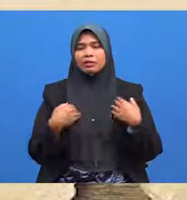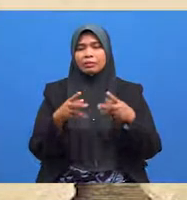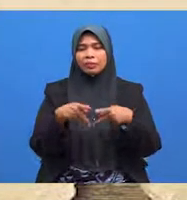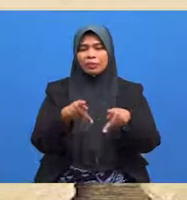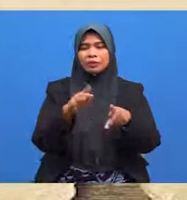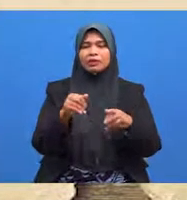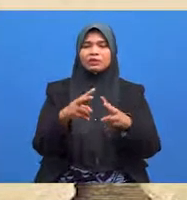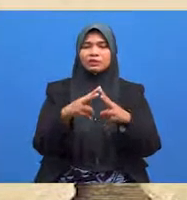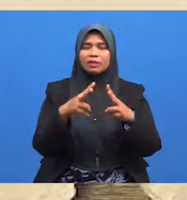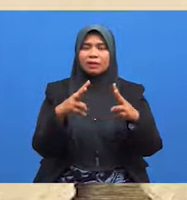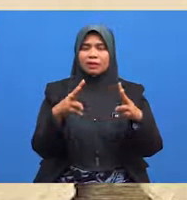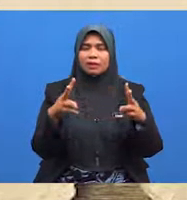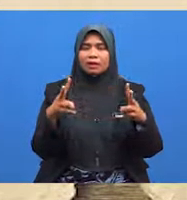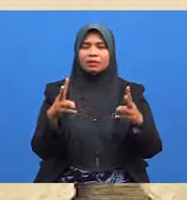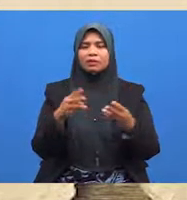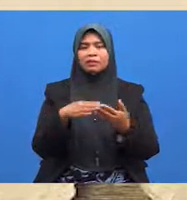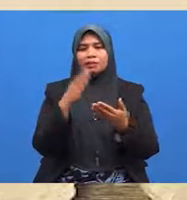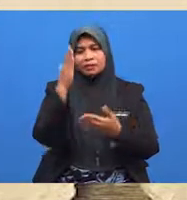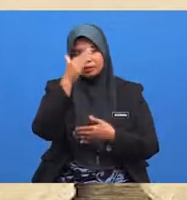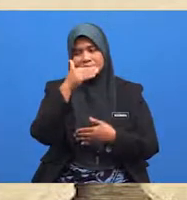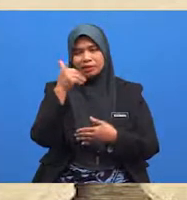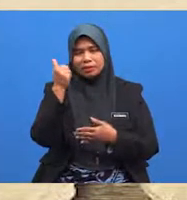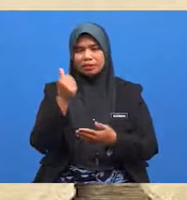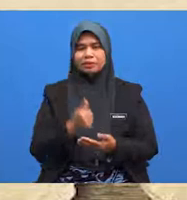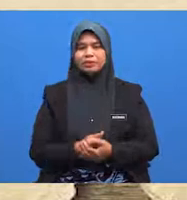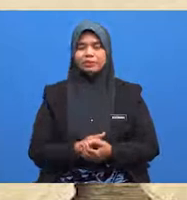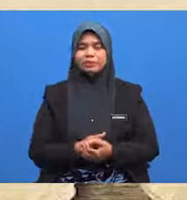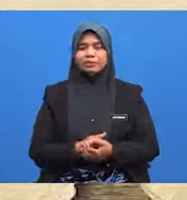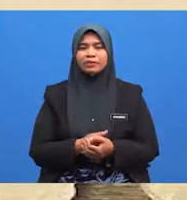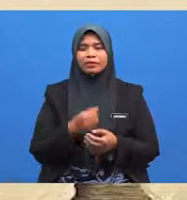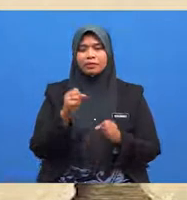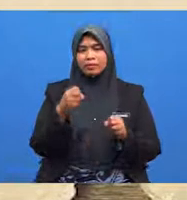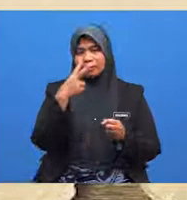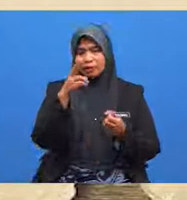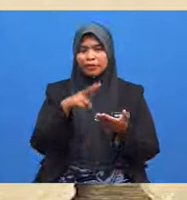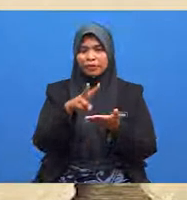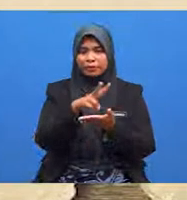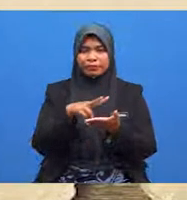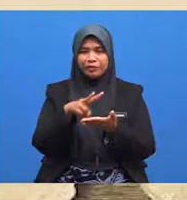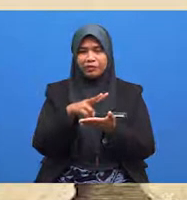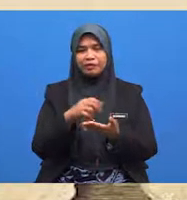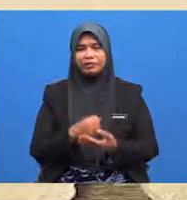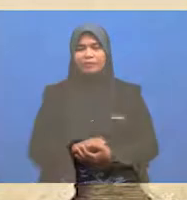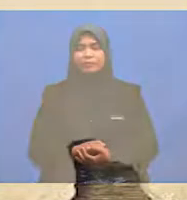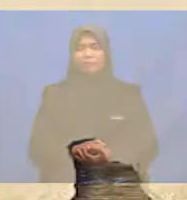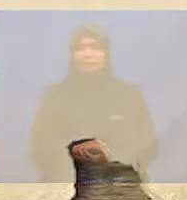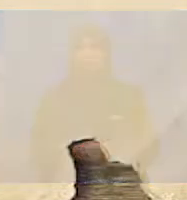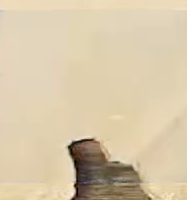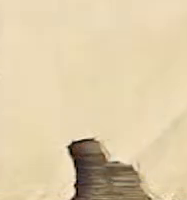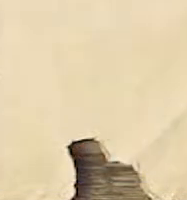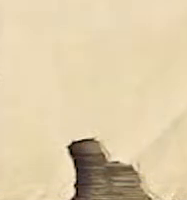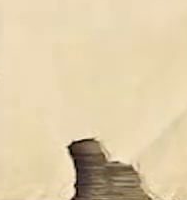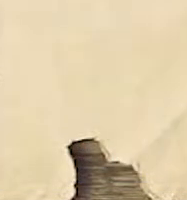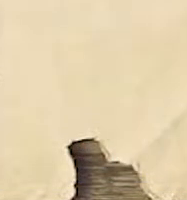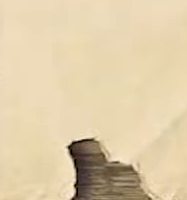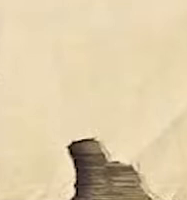atas hamparan marmer yang dipahat. Ia mengalami proses yang sangat teliti. Saksikan video